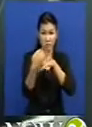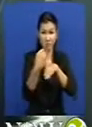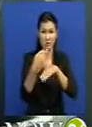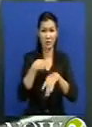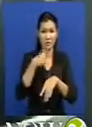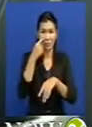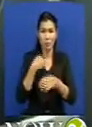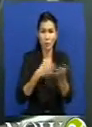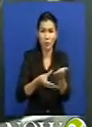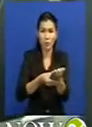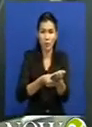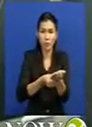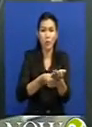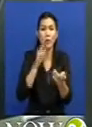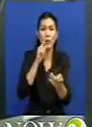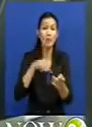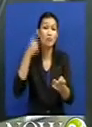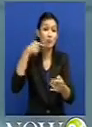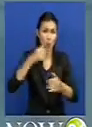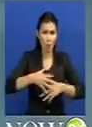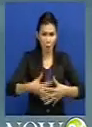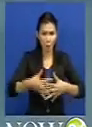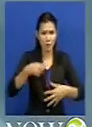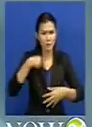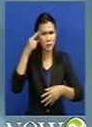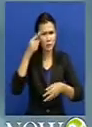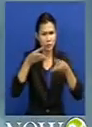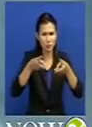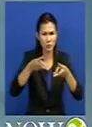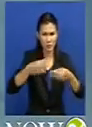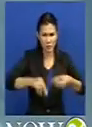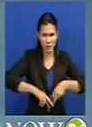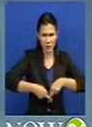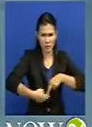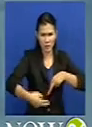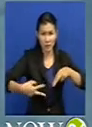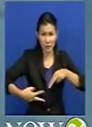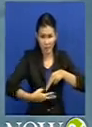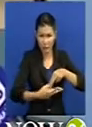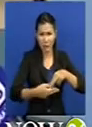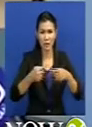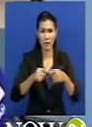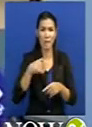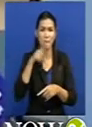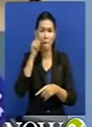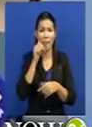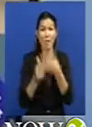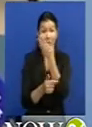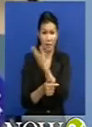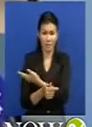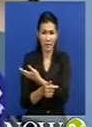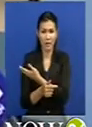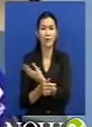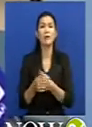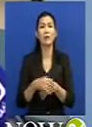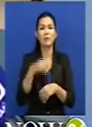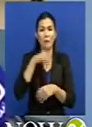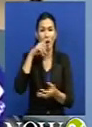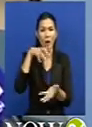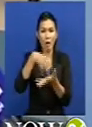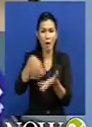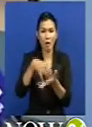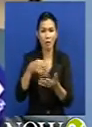อจึงตรวจชีพจรของแม่เด็กและหาวิธีที่จะตัดสายสะดือออกด้านแม่ของเด็กนางพอลลิน่าคัสเปอร์ก้าเผยว่